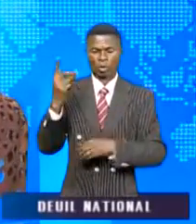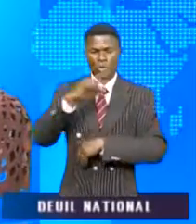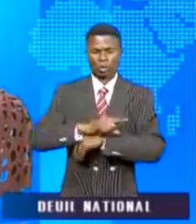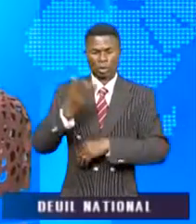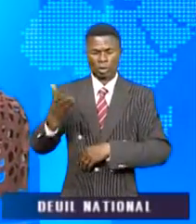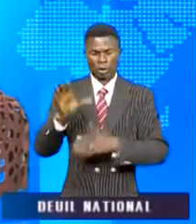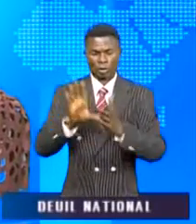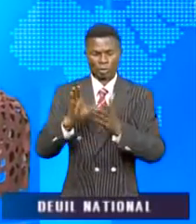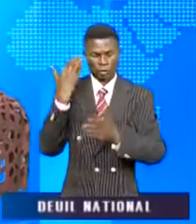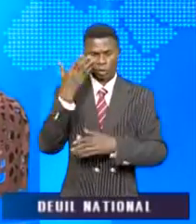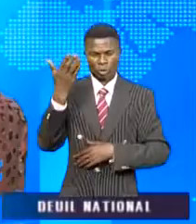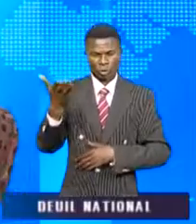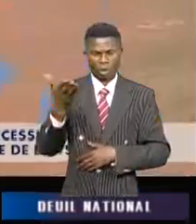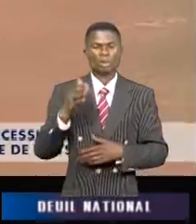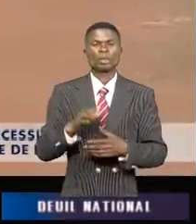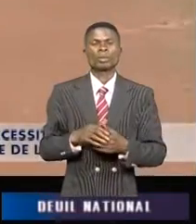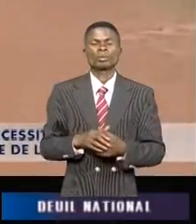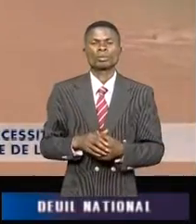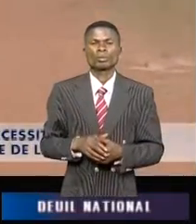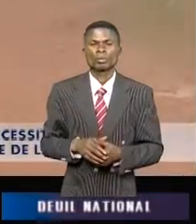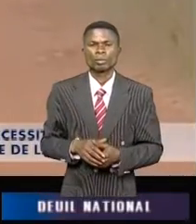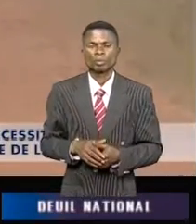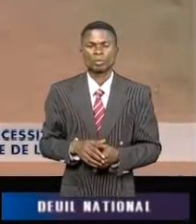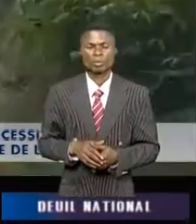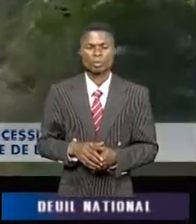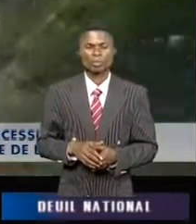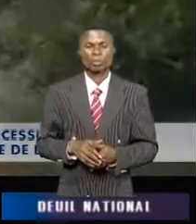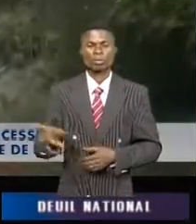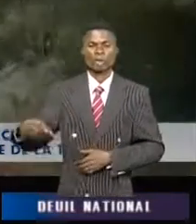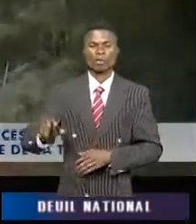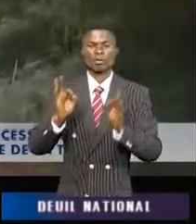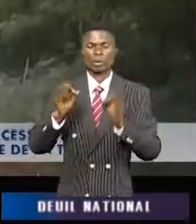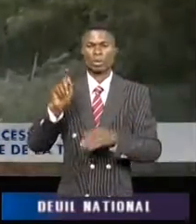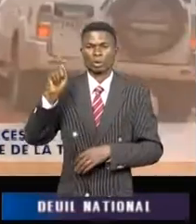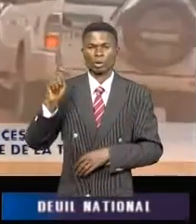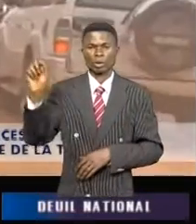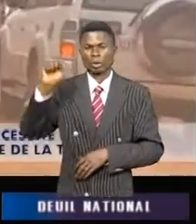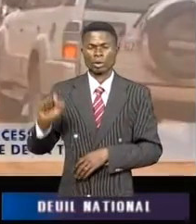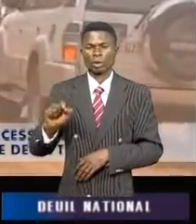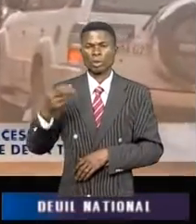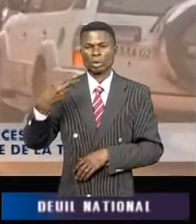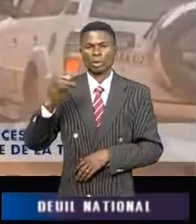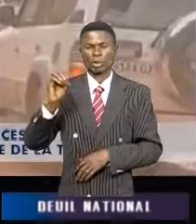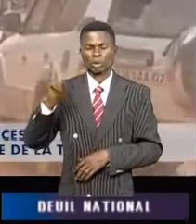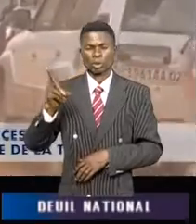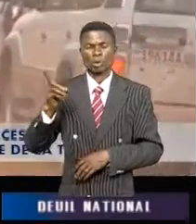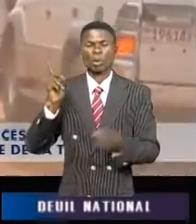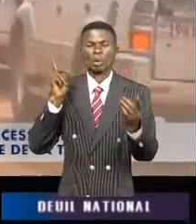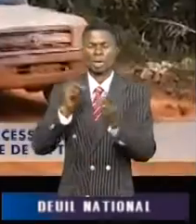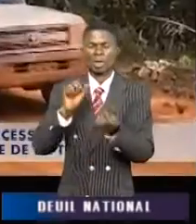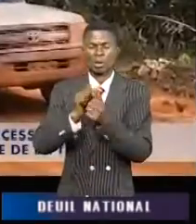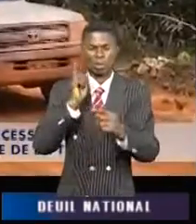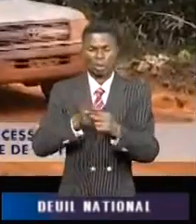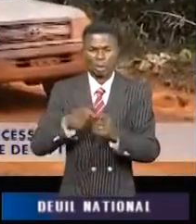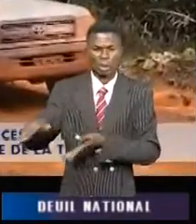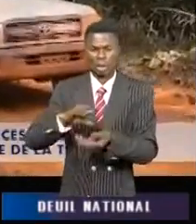et Kitutumo Dirizinkyonda. La nouvelle province de la Tchopo connaît plusieurs problèmes routiers et la nationale